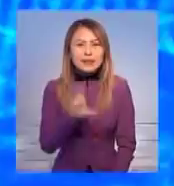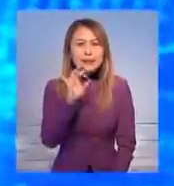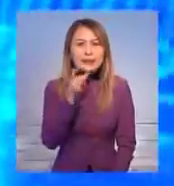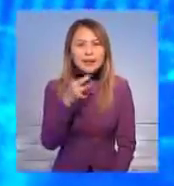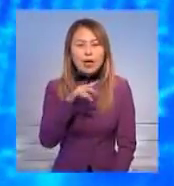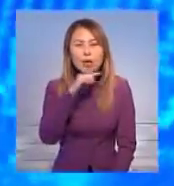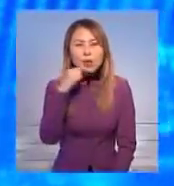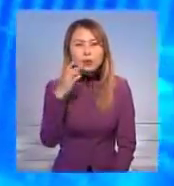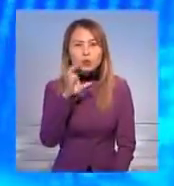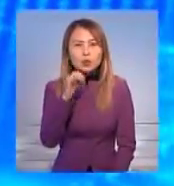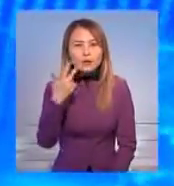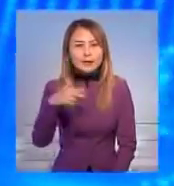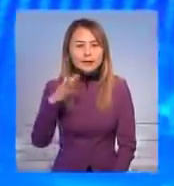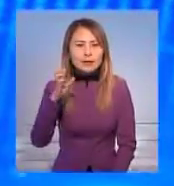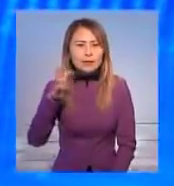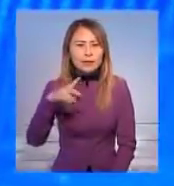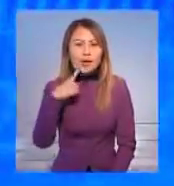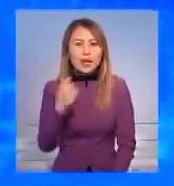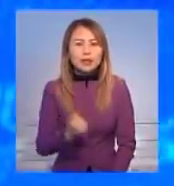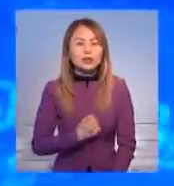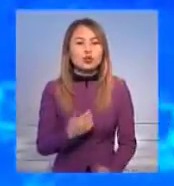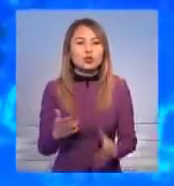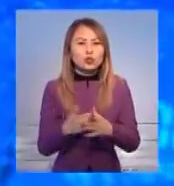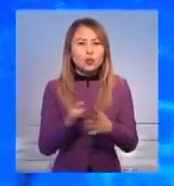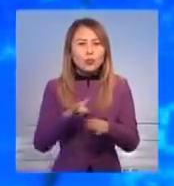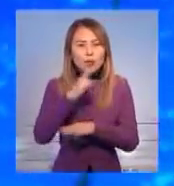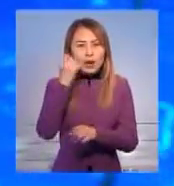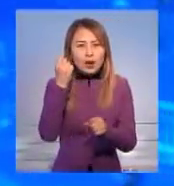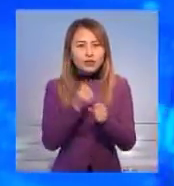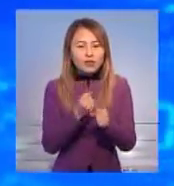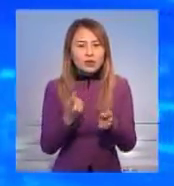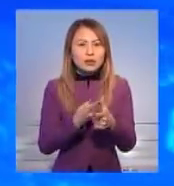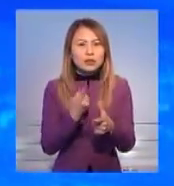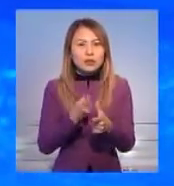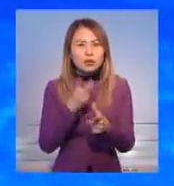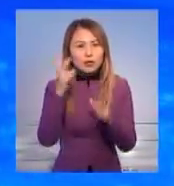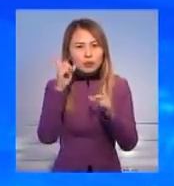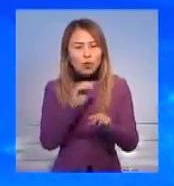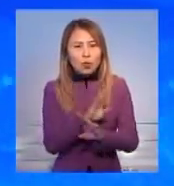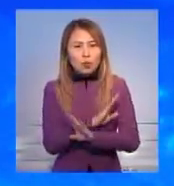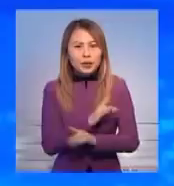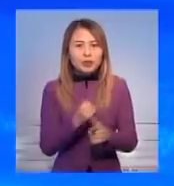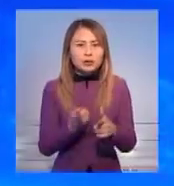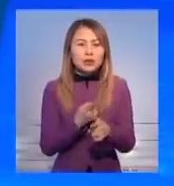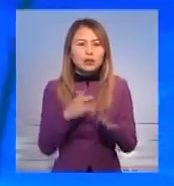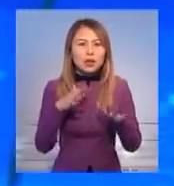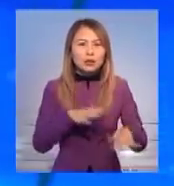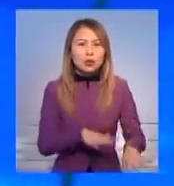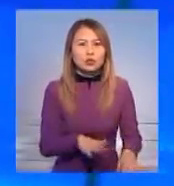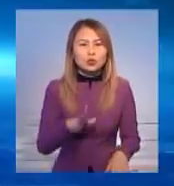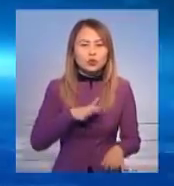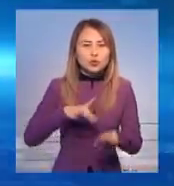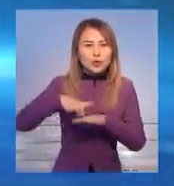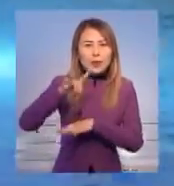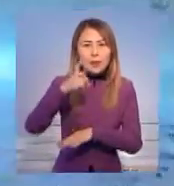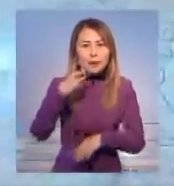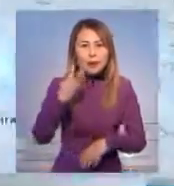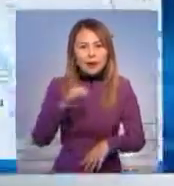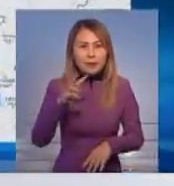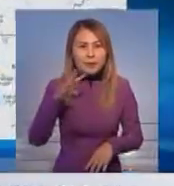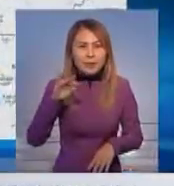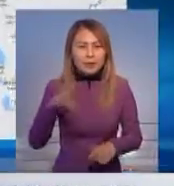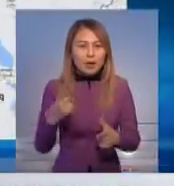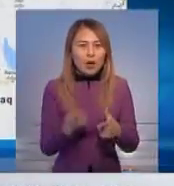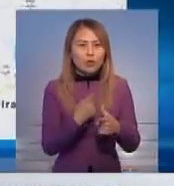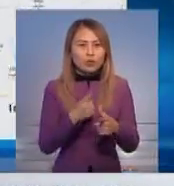Сирияда Ресейдің Су-30 СМ әскери ұшағы апатқа ұшырап, екі ұшқышта көз жұмды. Оқиға жерорта теңіздің үстінде болды. Ұшақ Хмеймим мәуе